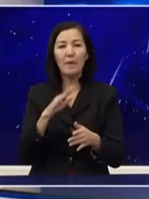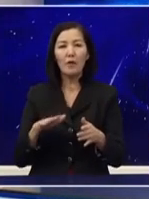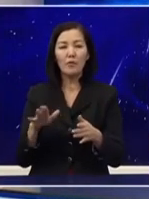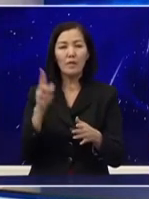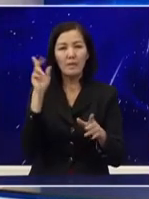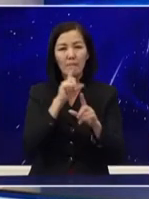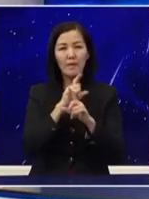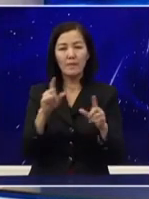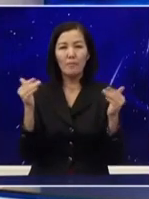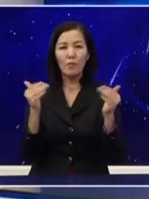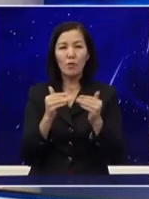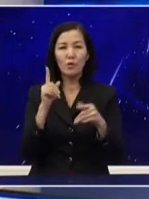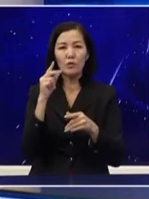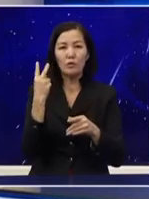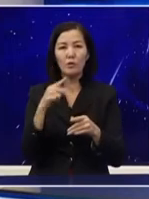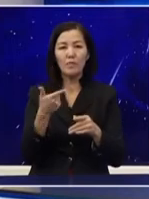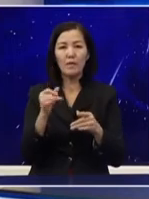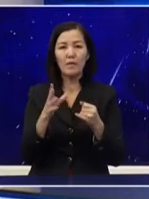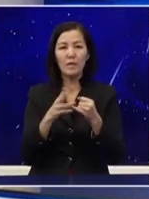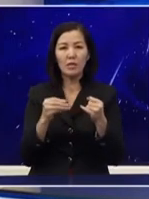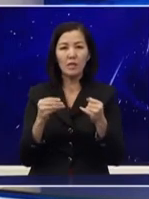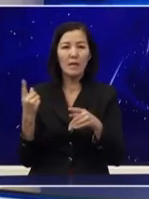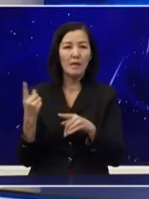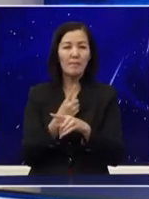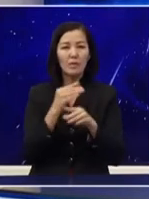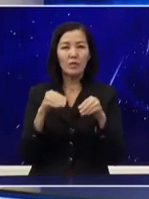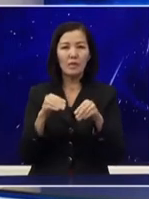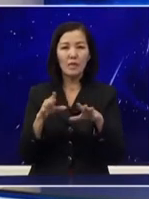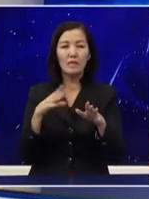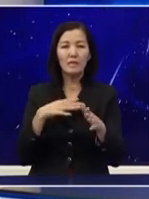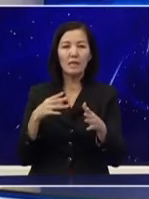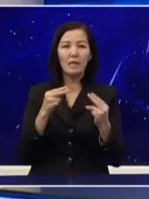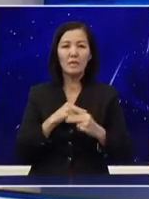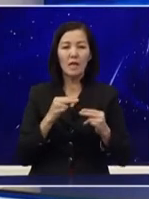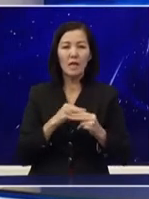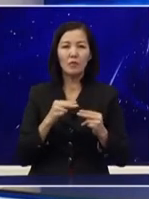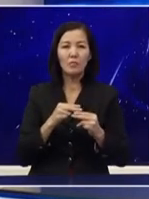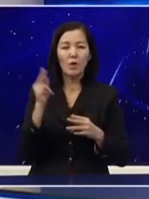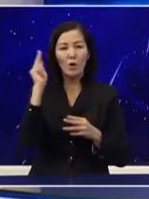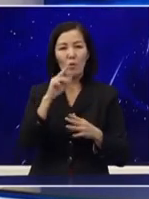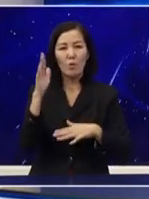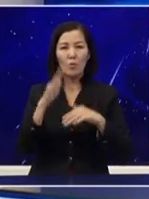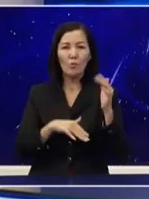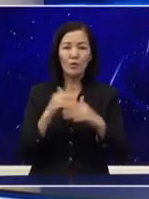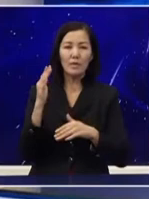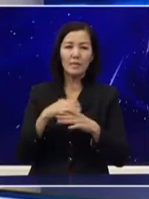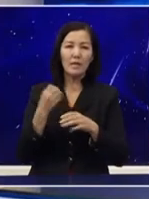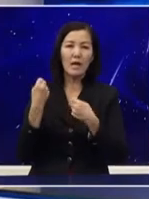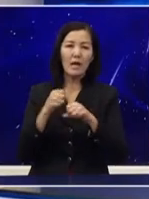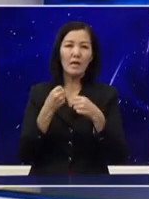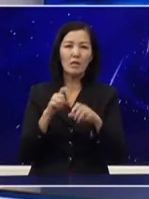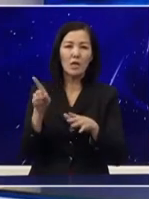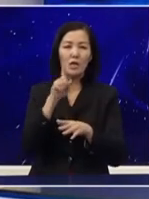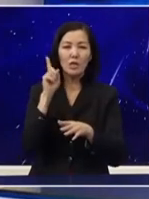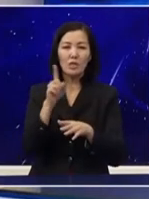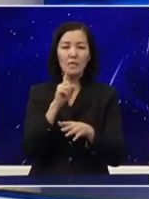беру мекемесі биыл 120 гектар жерге алғаш рет егін екті. Дала жұмыстарына оқу өндірістік ағаш шеберлері мен жас